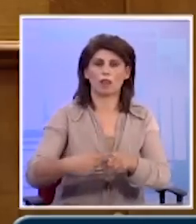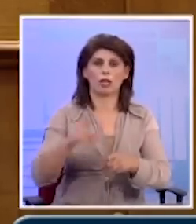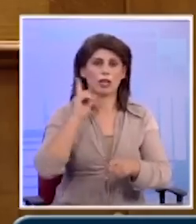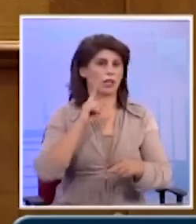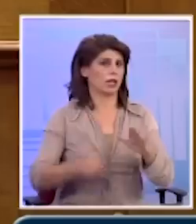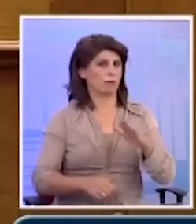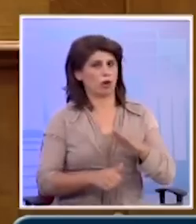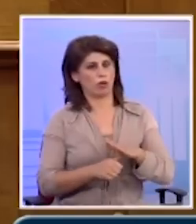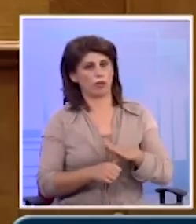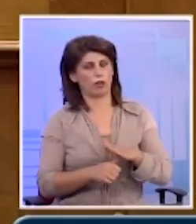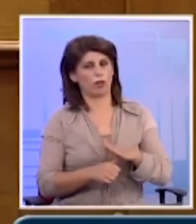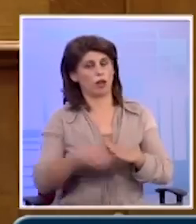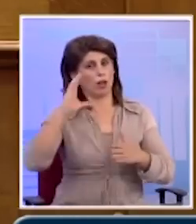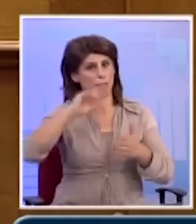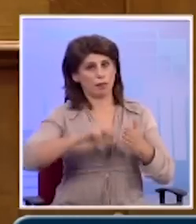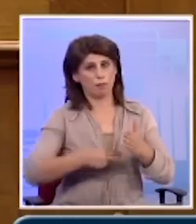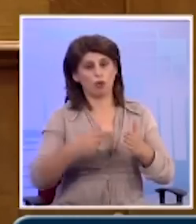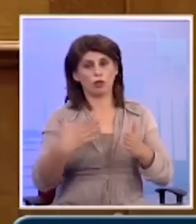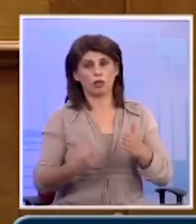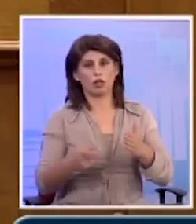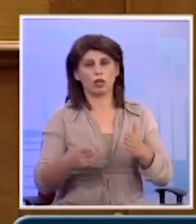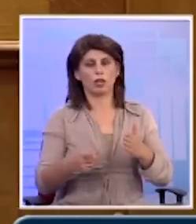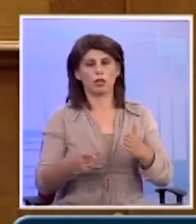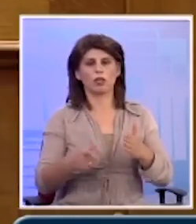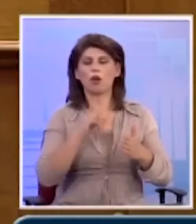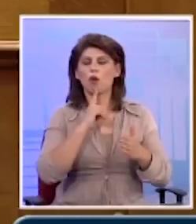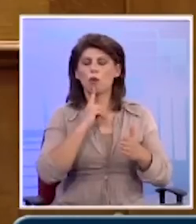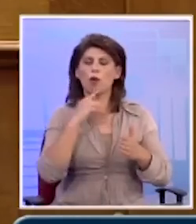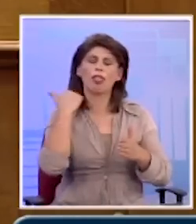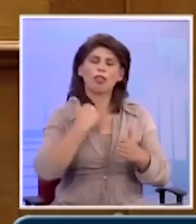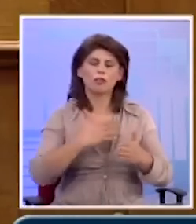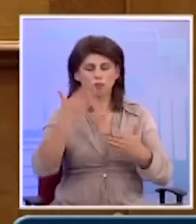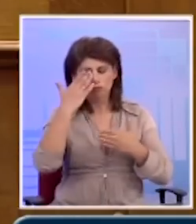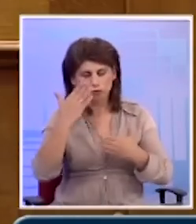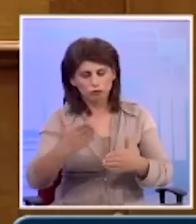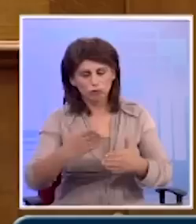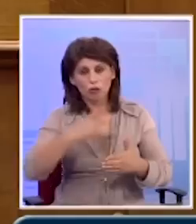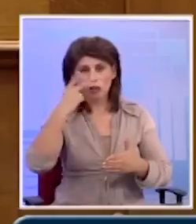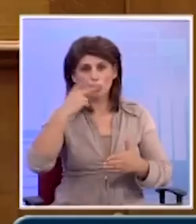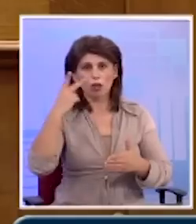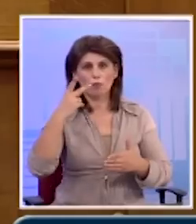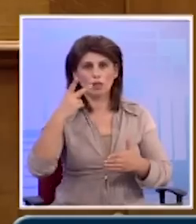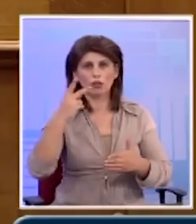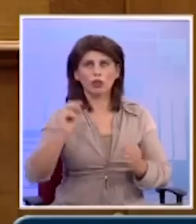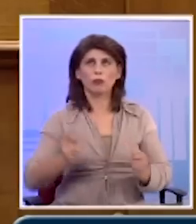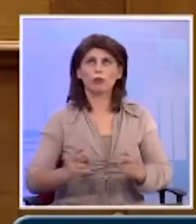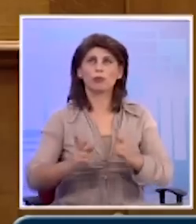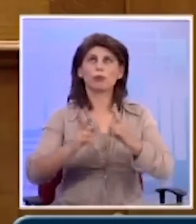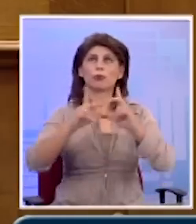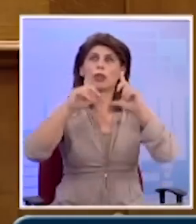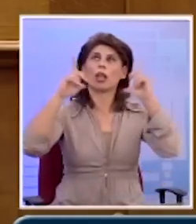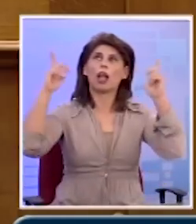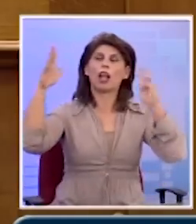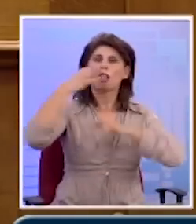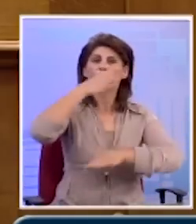Κυρία Πρόεδρε, το μνημόνιο αποτέλεσε βωμό θυσίας των δικαιωμάτων και ταυτόχρονα εξαγνισμού της διαφθοράς. Και γι' αυτό το